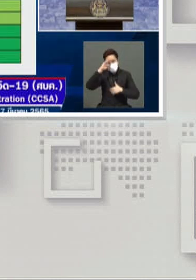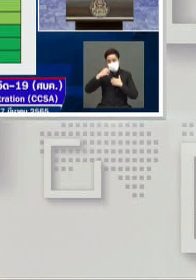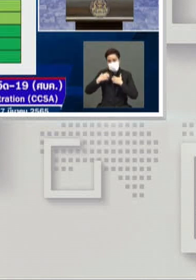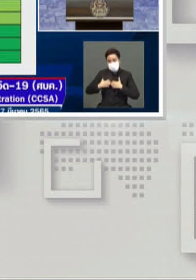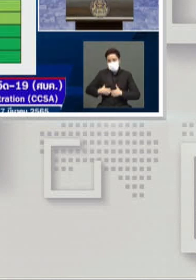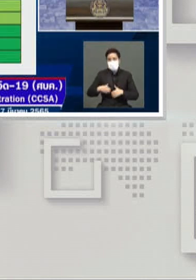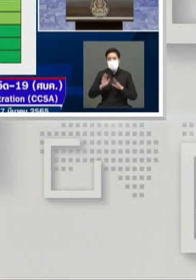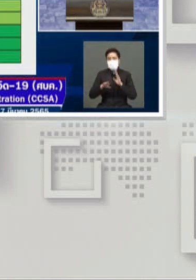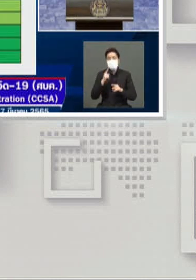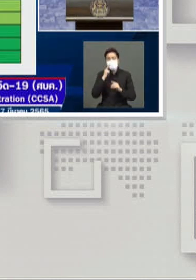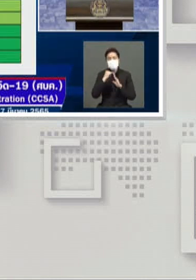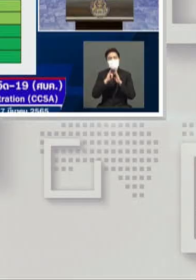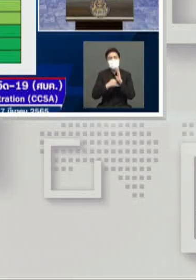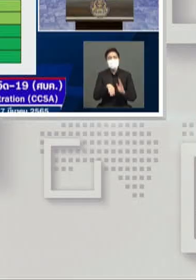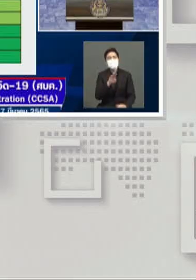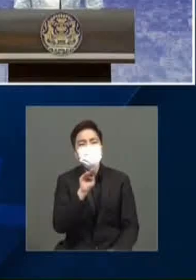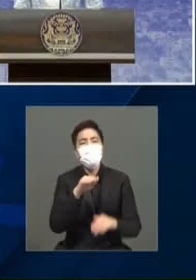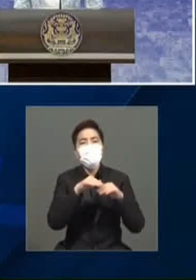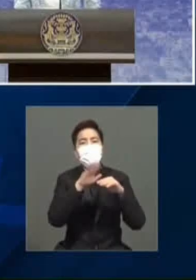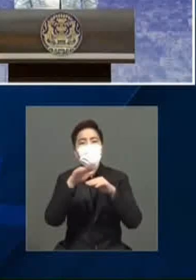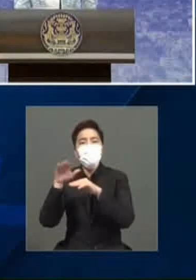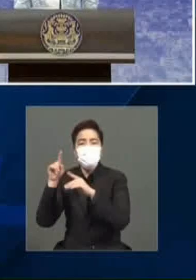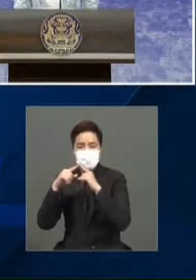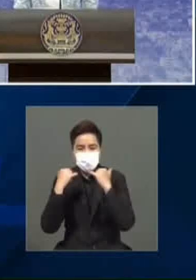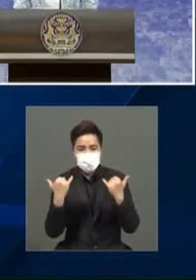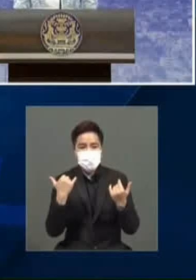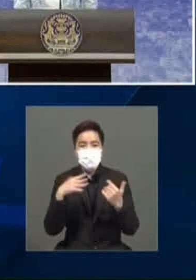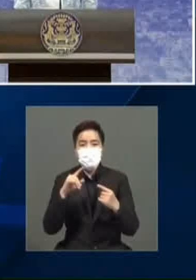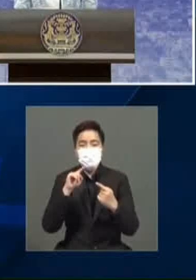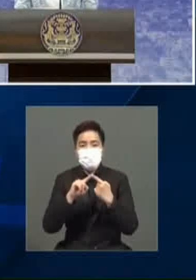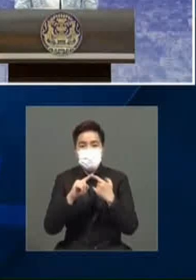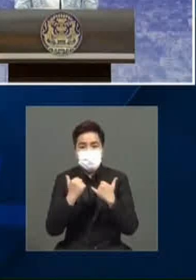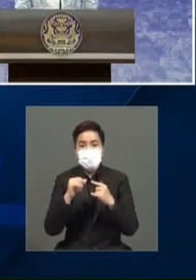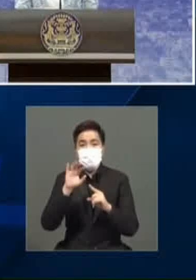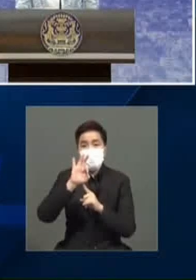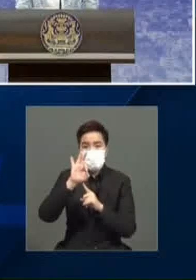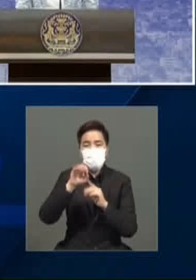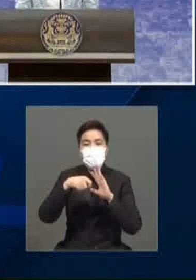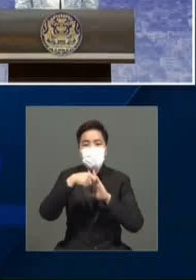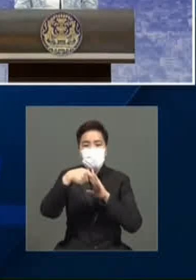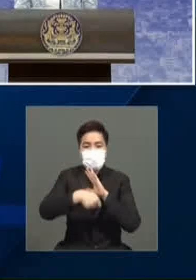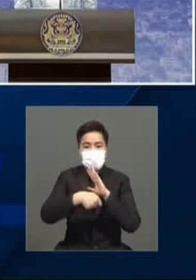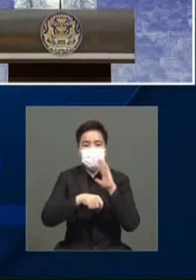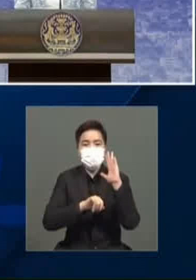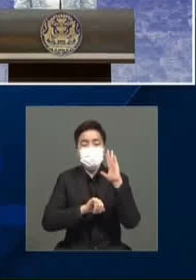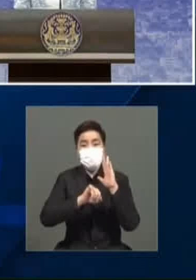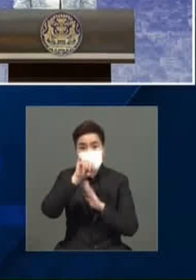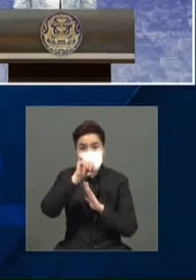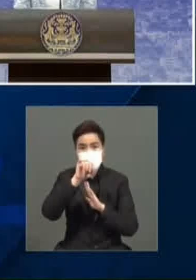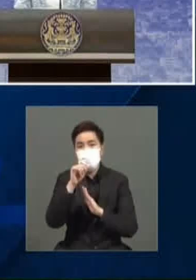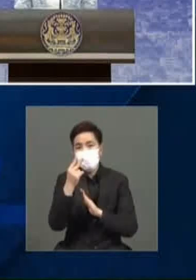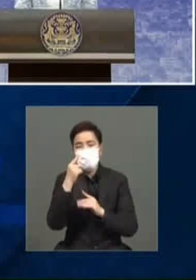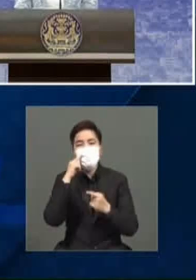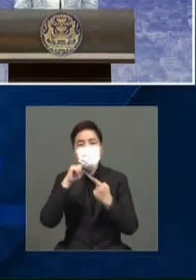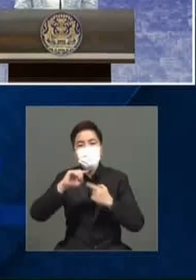ป็นคนให้ข่าวนี้ผู้ช่วยโฆษกศูนย์สบคก็บอกว่าสงกรานต์นี้ไม่ได้มีการง